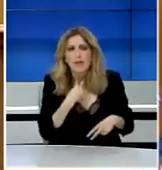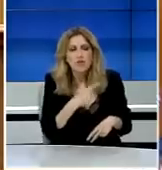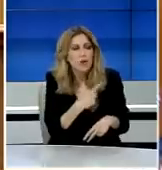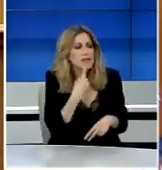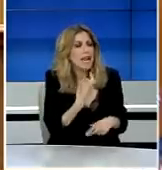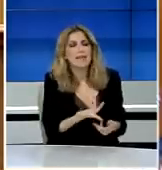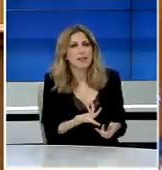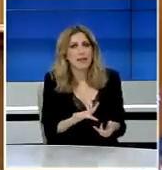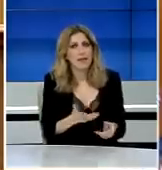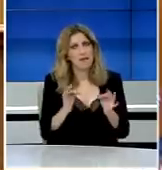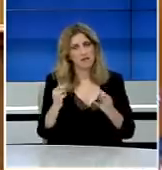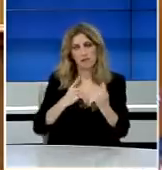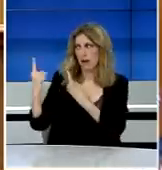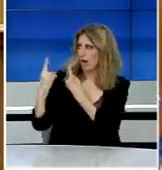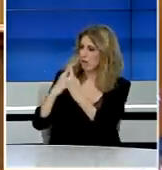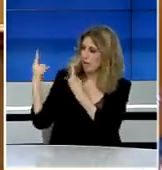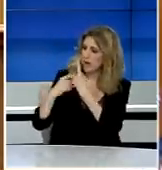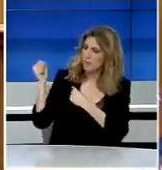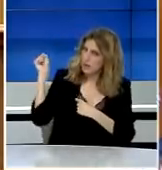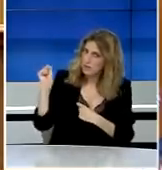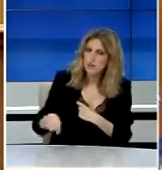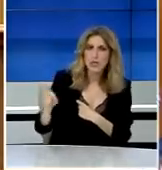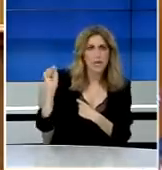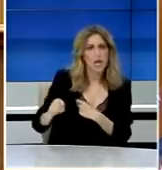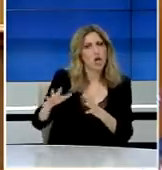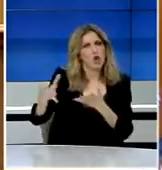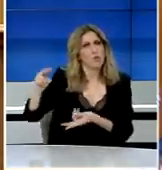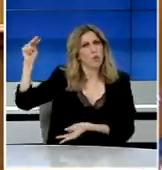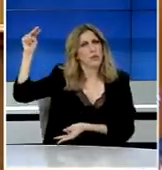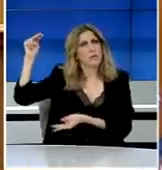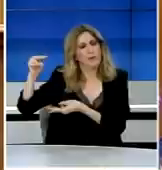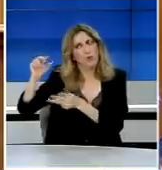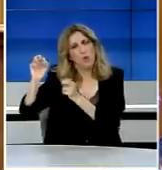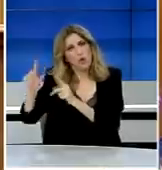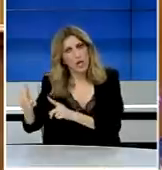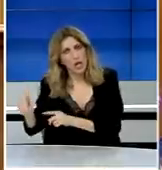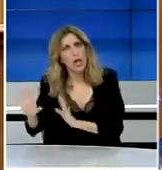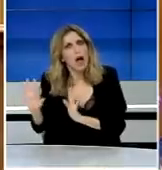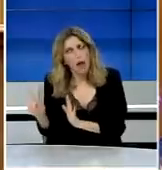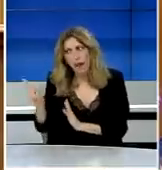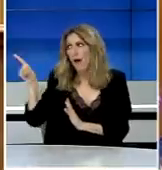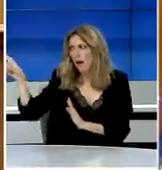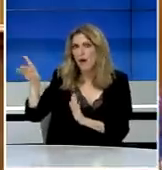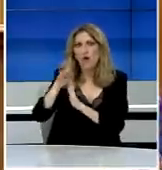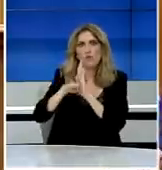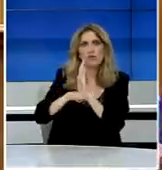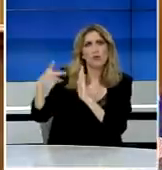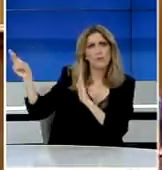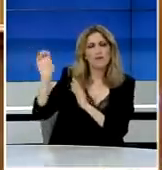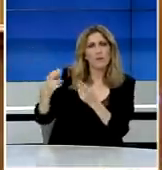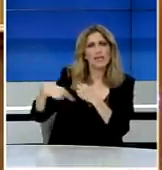διαπραγμάτευση, αλλά δεν, μπορεί να μειωθεί, αλλά δεν θα εξαφανιστεί αυτό το ποσό. Ποια είναι λοιπόν τώρα η